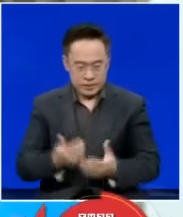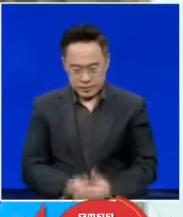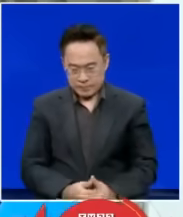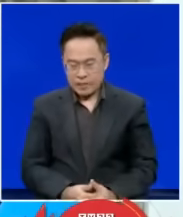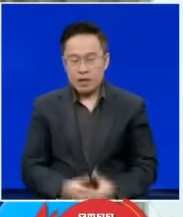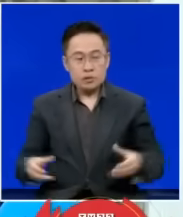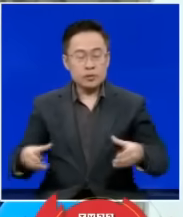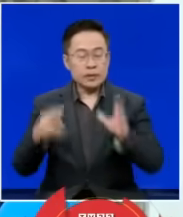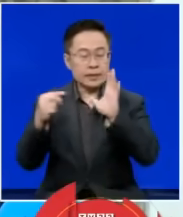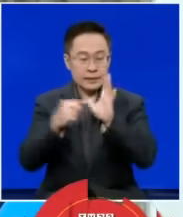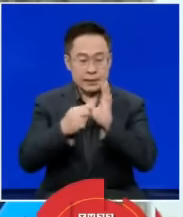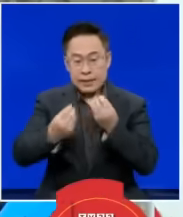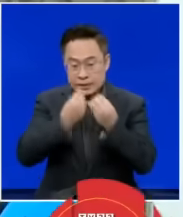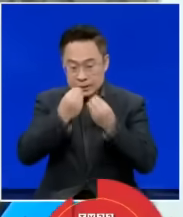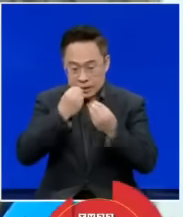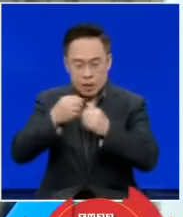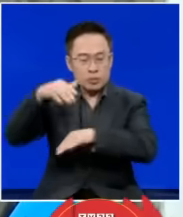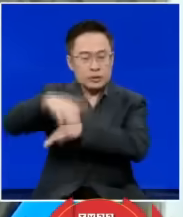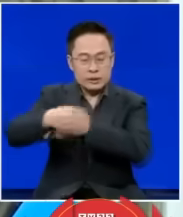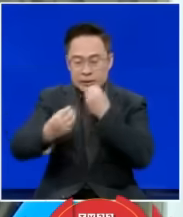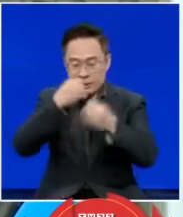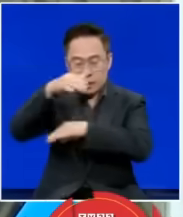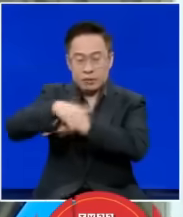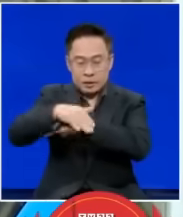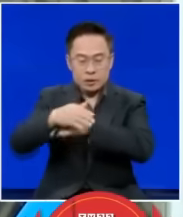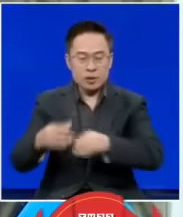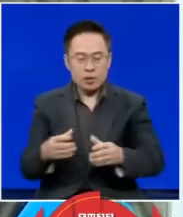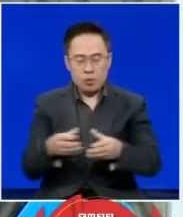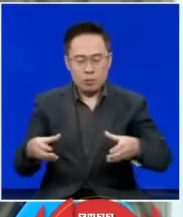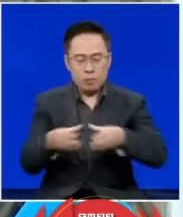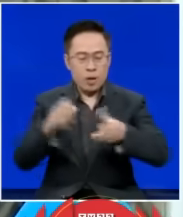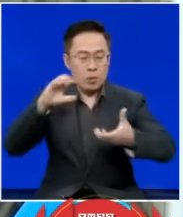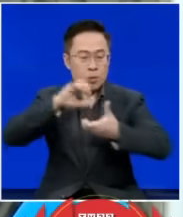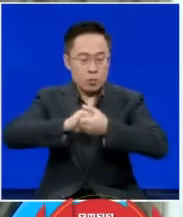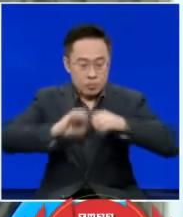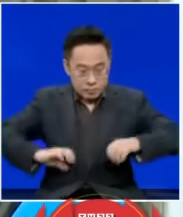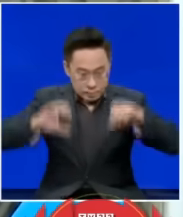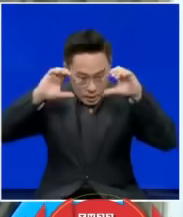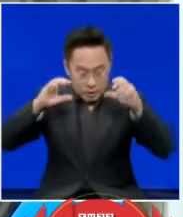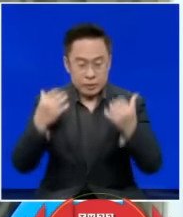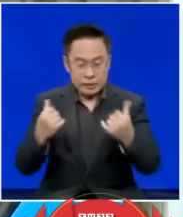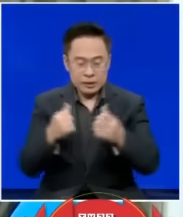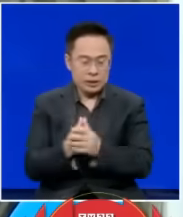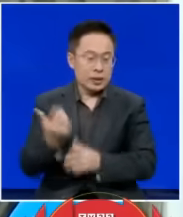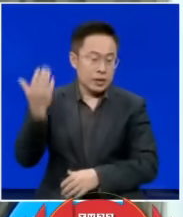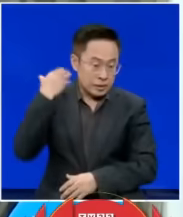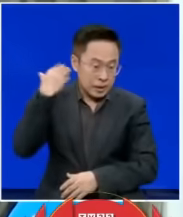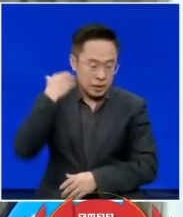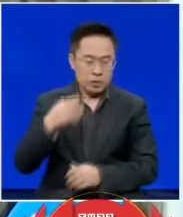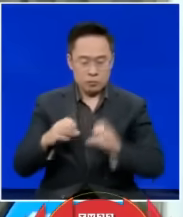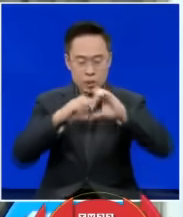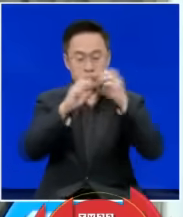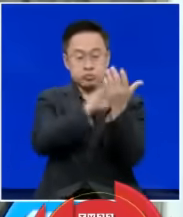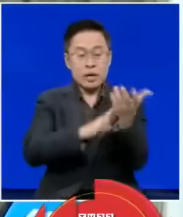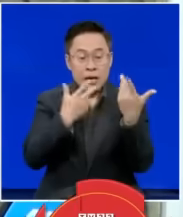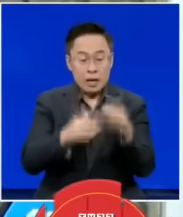ชารัฐตอนนี้ยังไม่รู้วันไหนแต่พร้อมไปอยู่แล้วและก็อย่าไปโยงเรื่องการปรับครม.เลยเพราะว่ามันเป็นเรื่องระหว่างพรรคร่วมเข